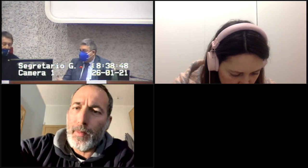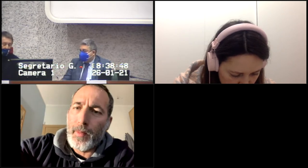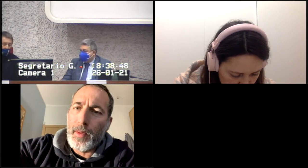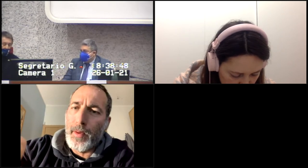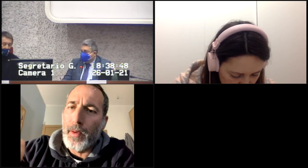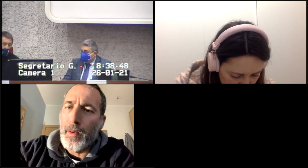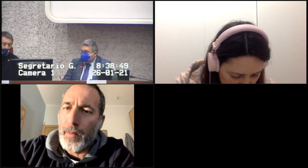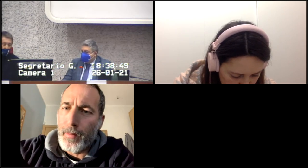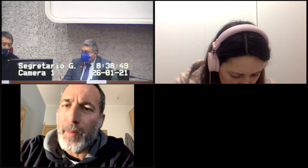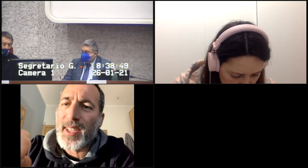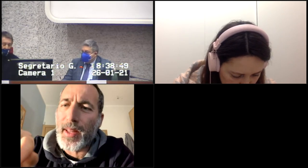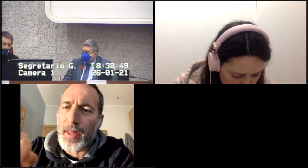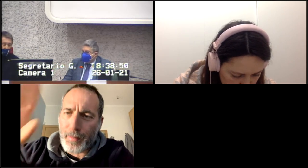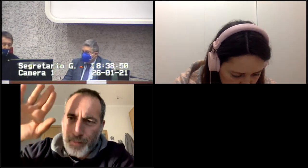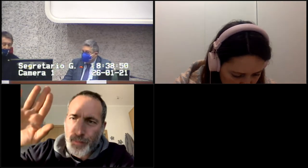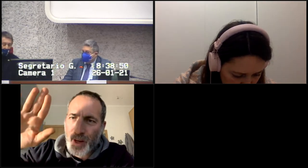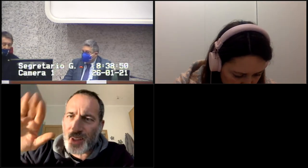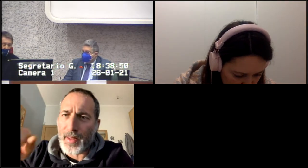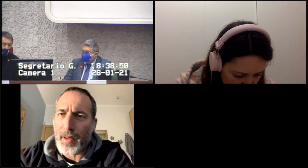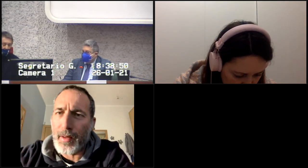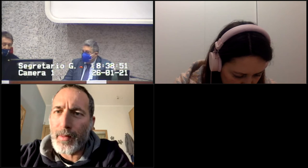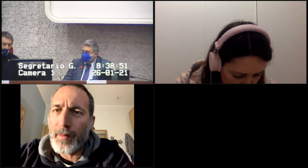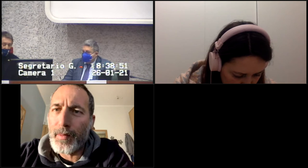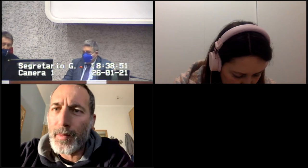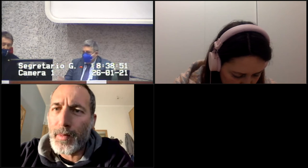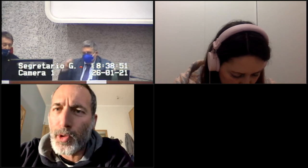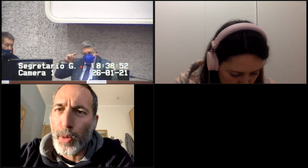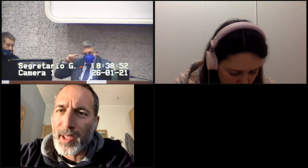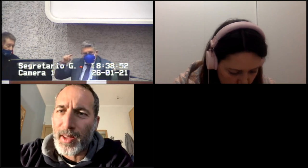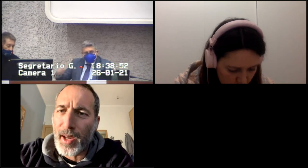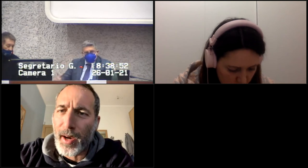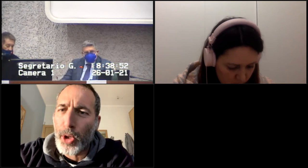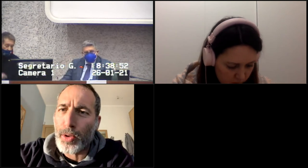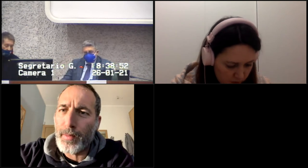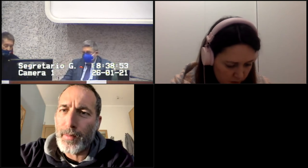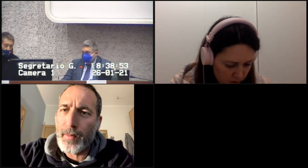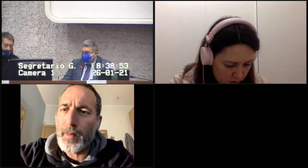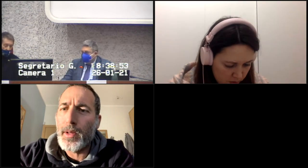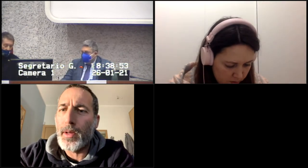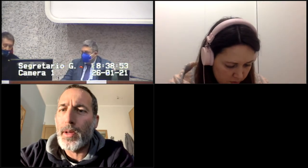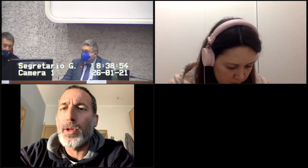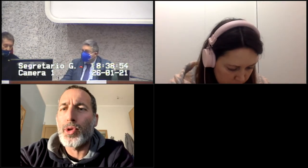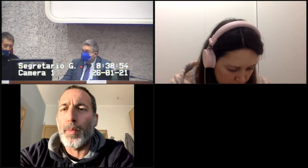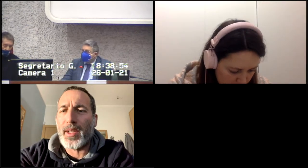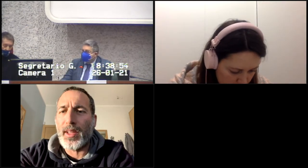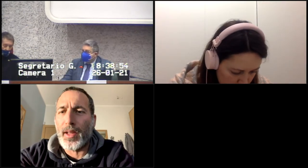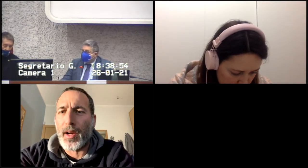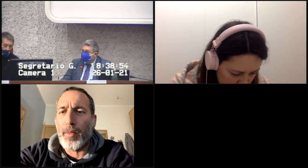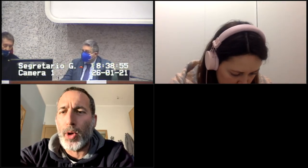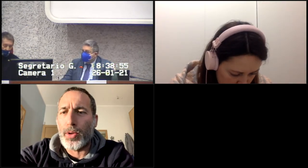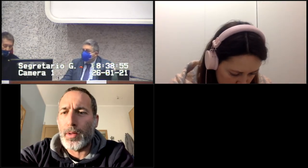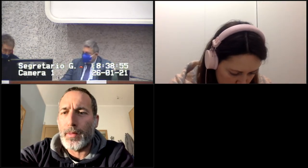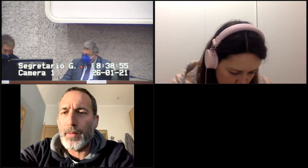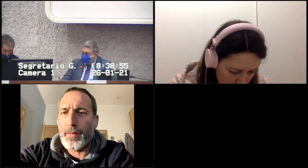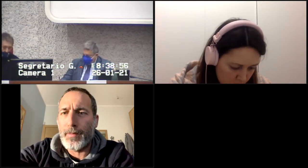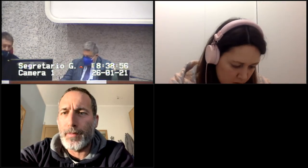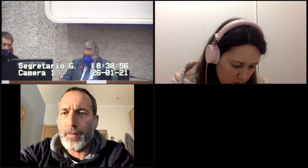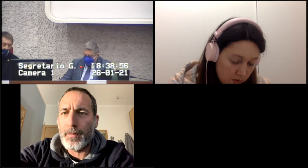Fa sentire la sua presenza. Presente, presente. Sono non presente in remoto. Sono presente in